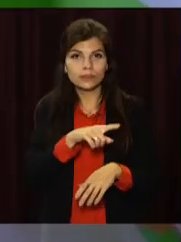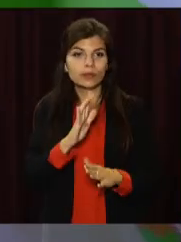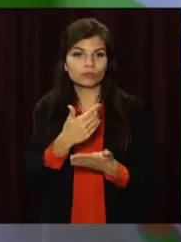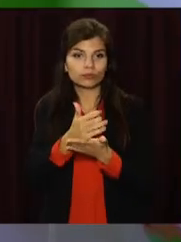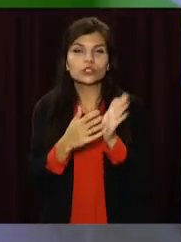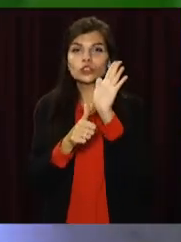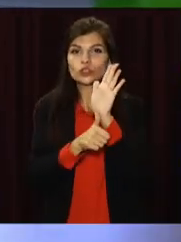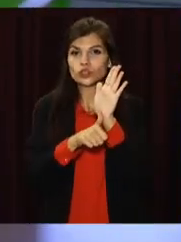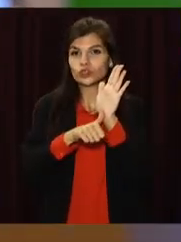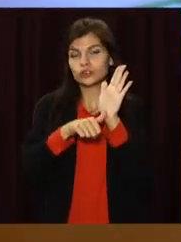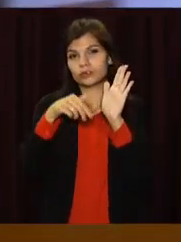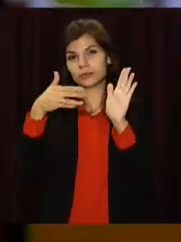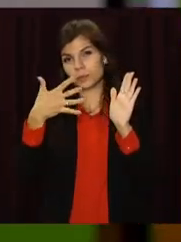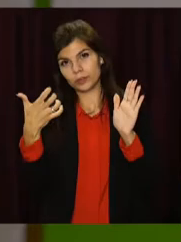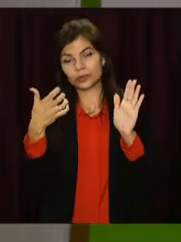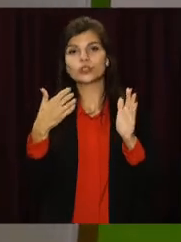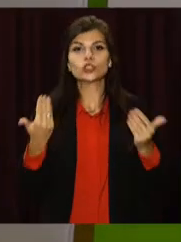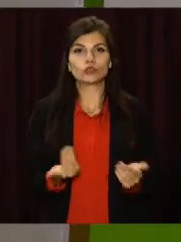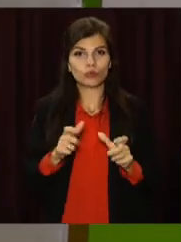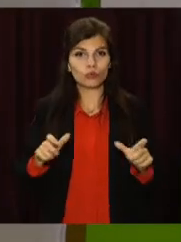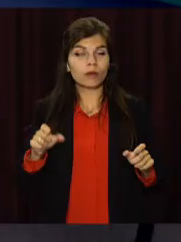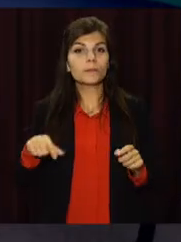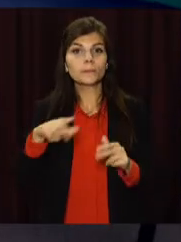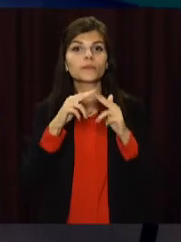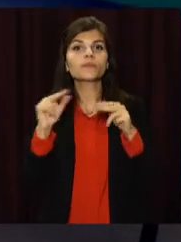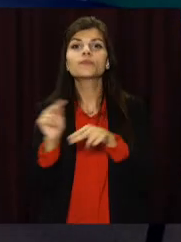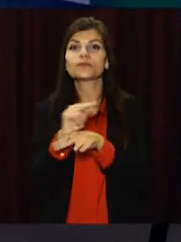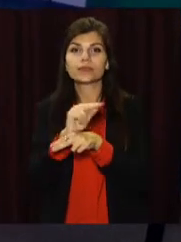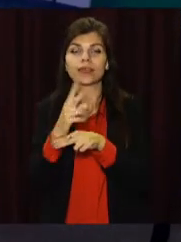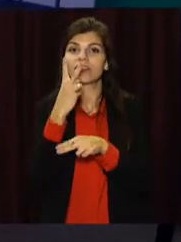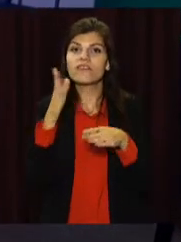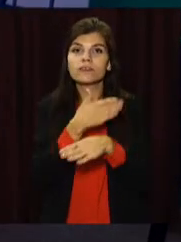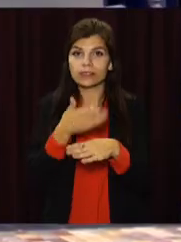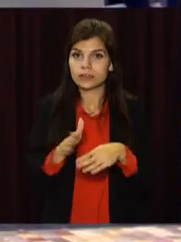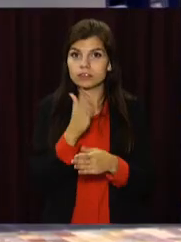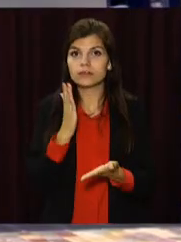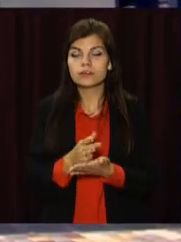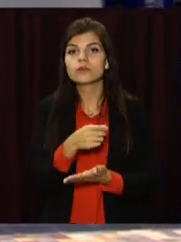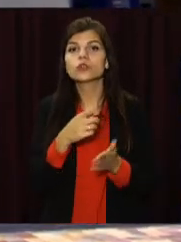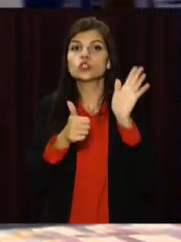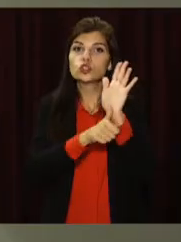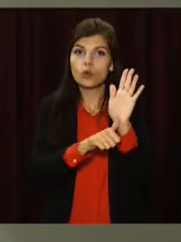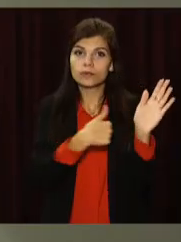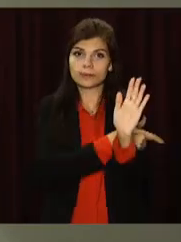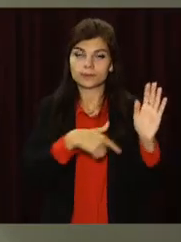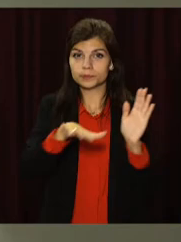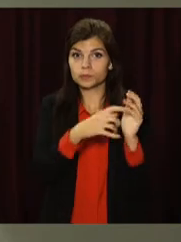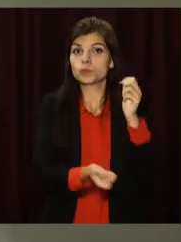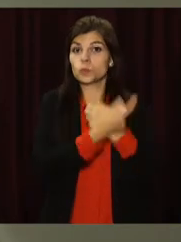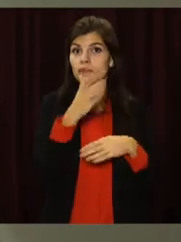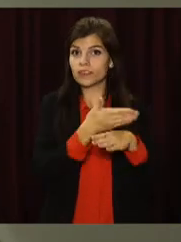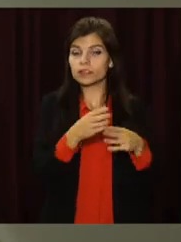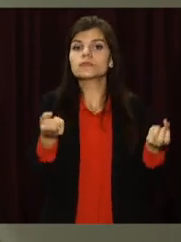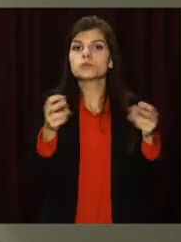обслуговуватимуть 6,5 тисяч жителів. А у двох медзакладах міста відремонтували два відділення. Зокрема, у 6-й амбулаторії з'явилося